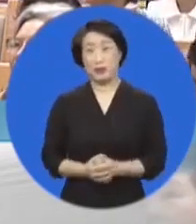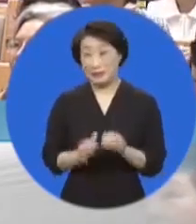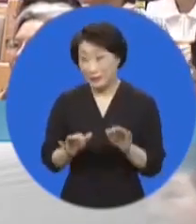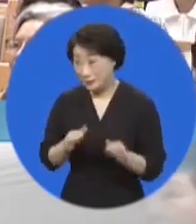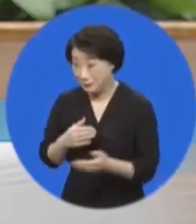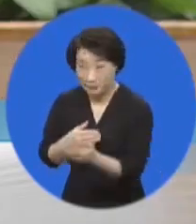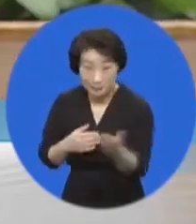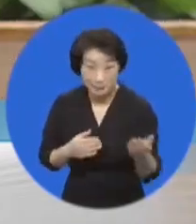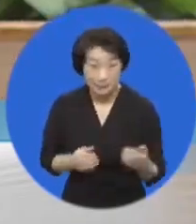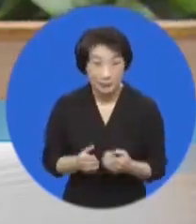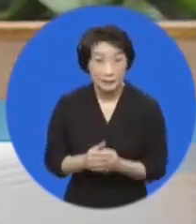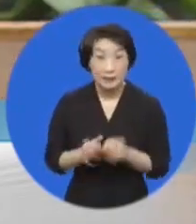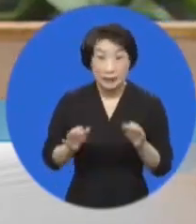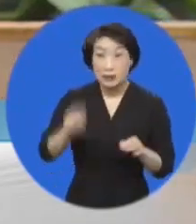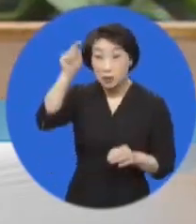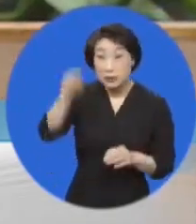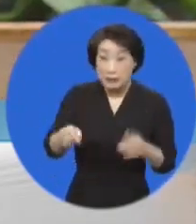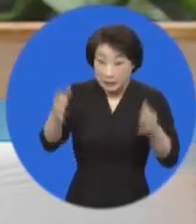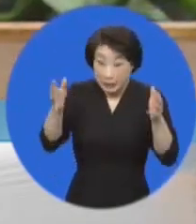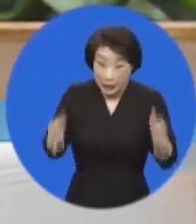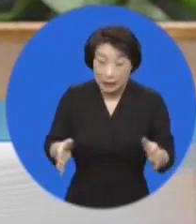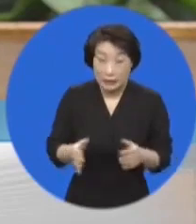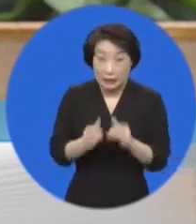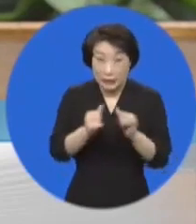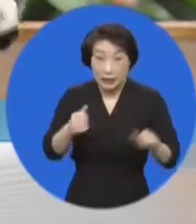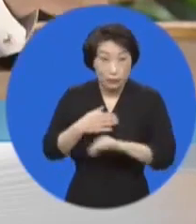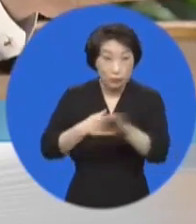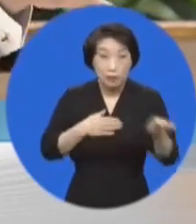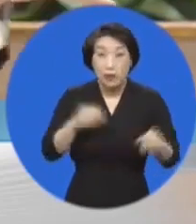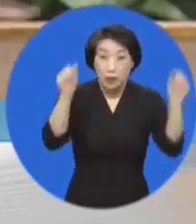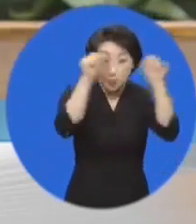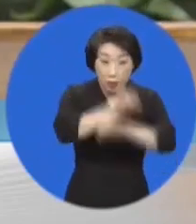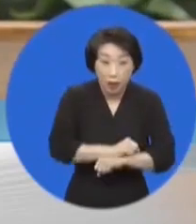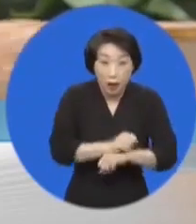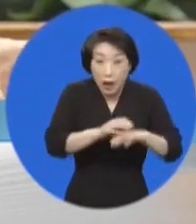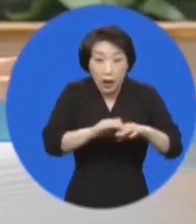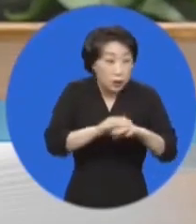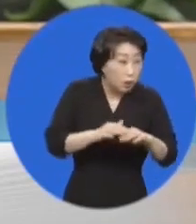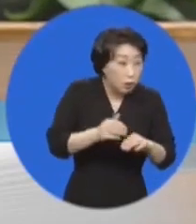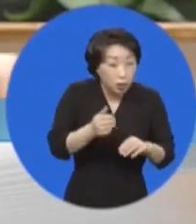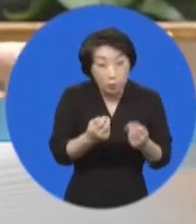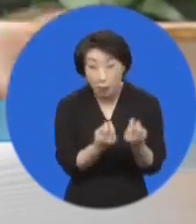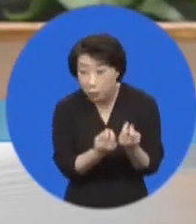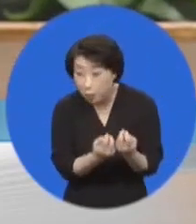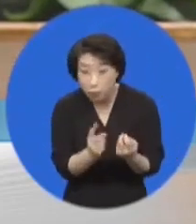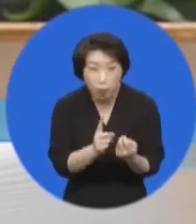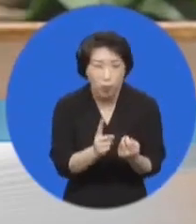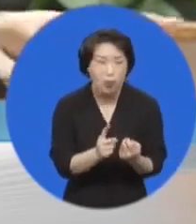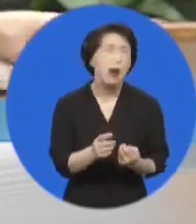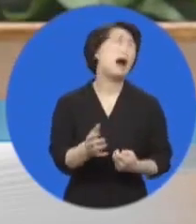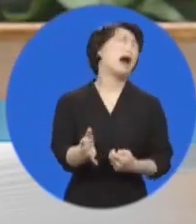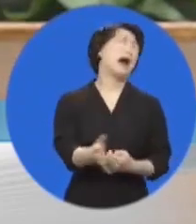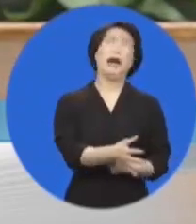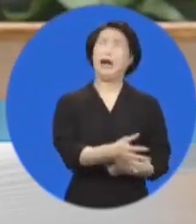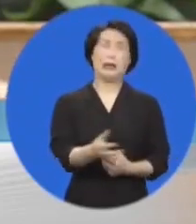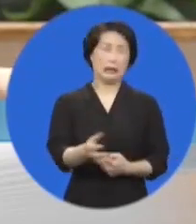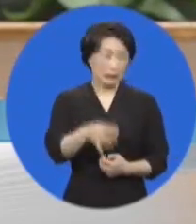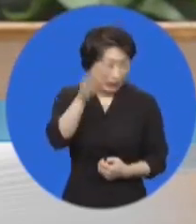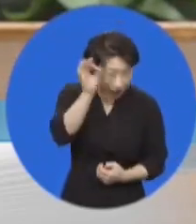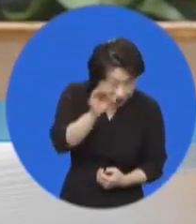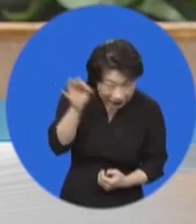여러분, 천지가 내는 인간의 멸망을 해결할 방법이